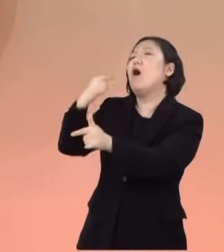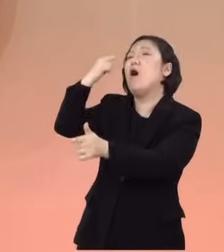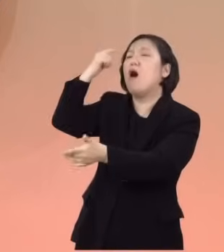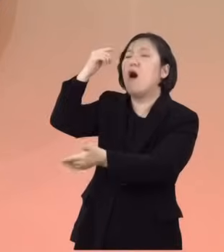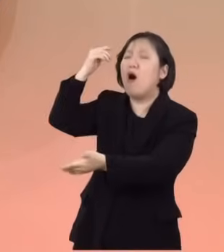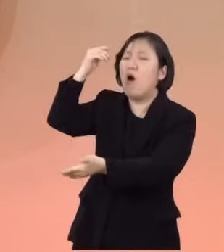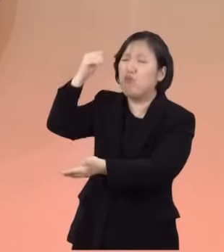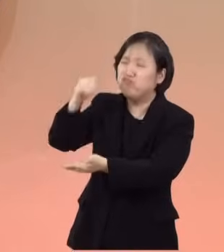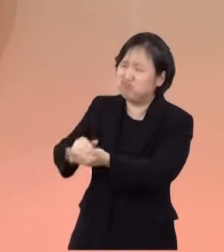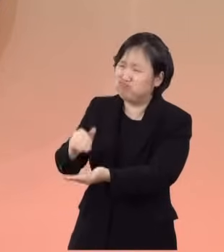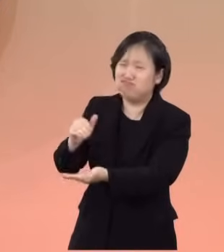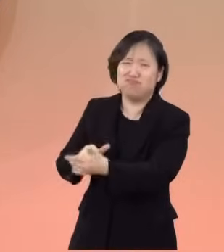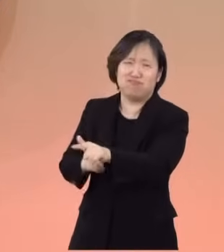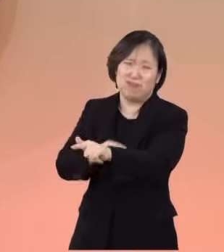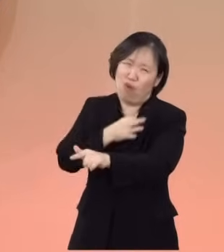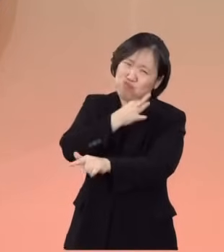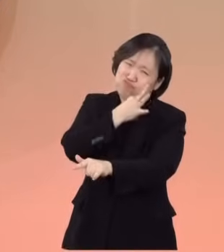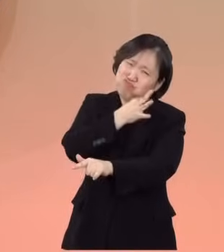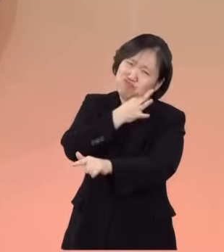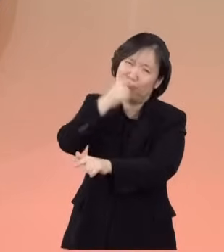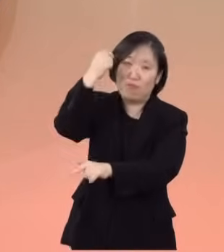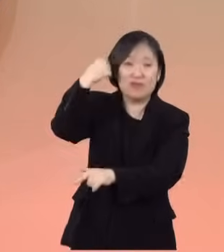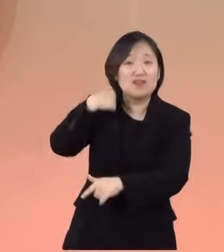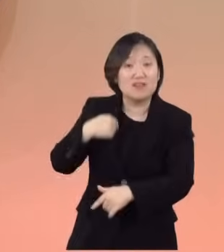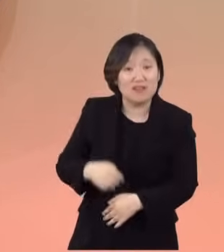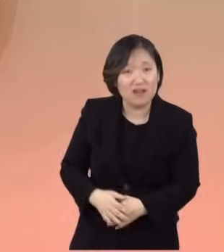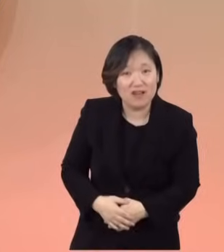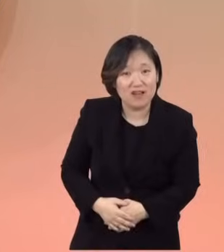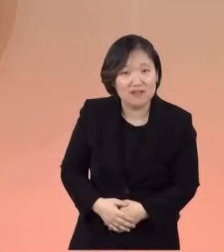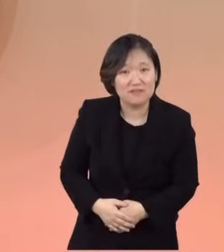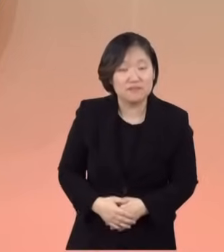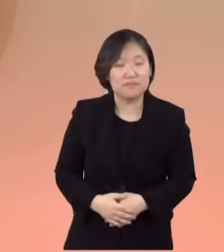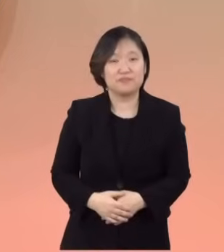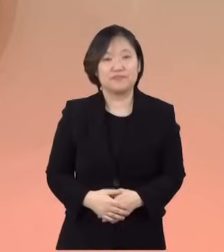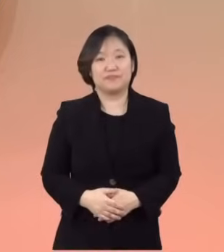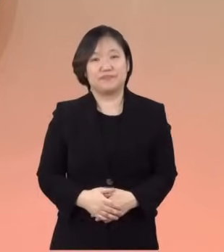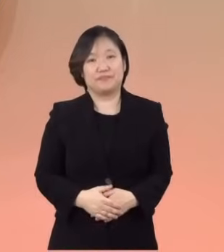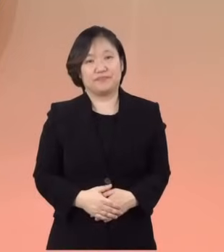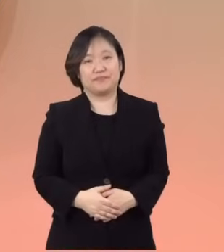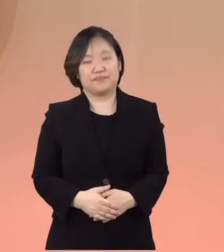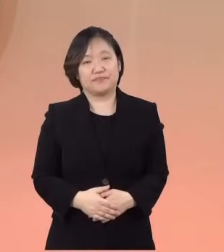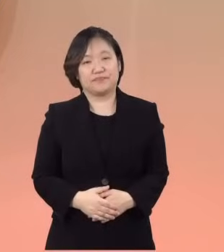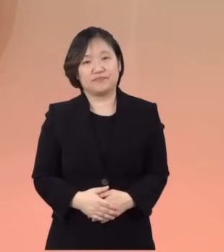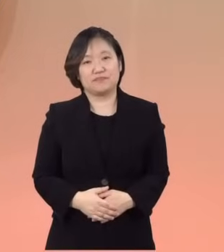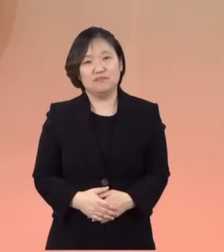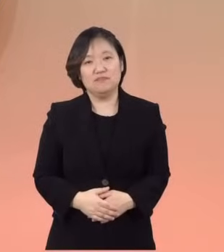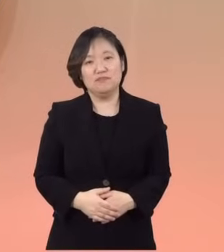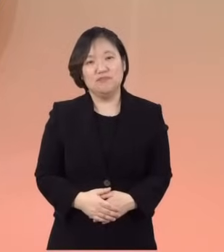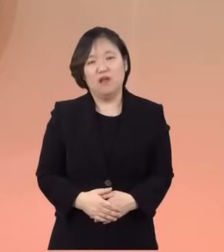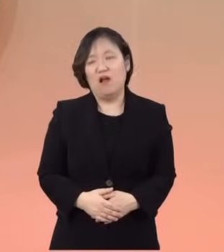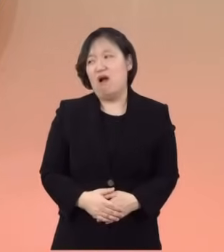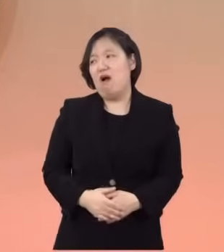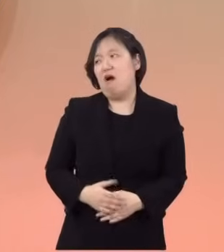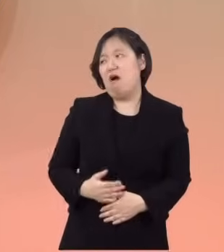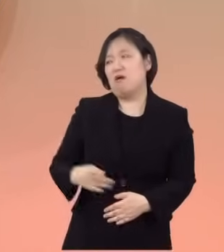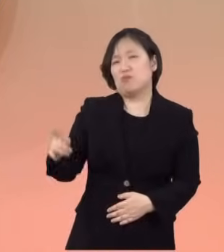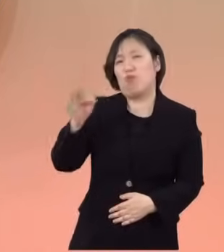후회의 마음과 부끄러움의 마음이 이제 쏟아지기 시작합니다